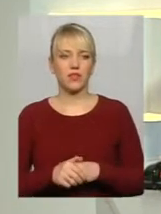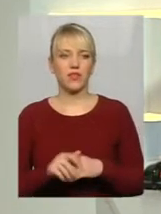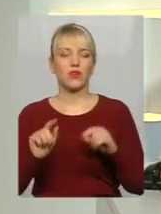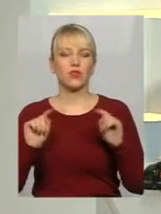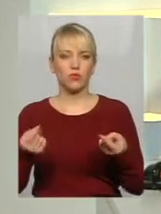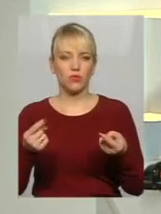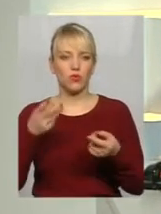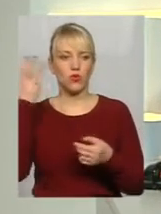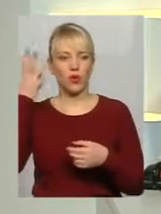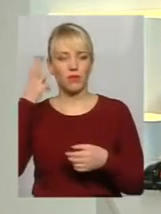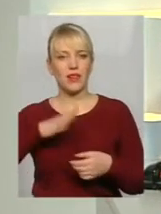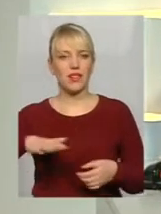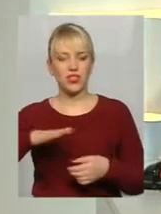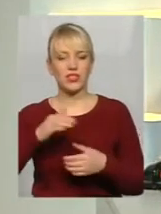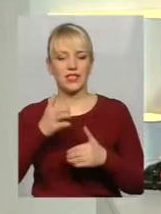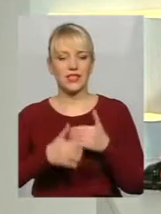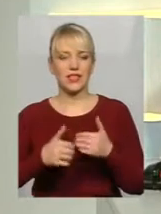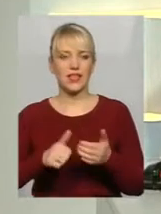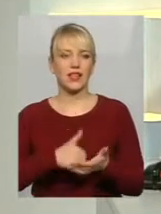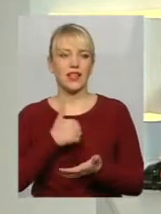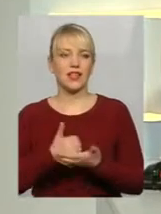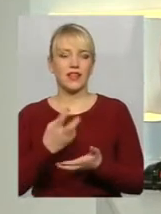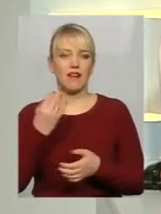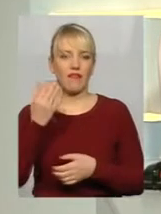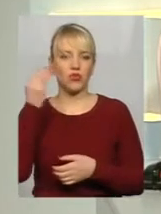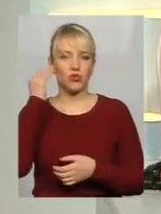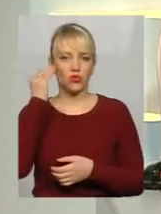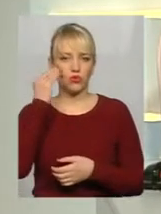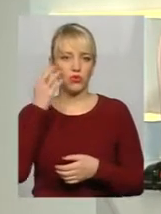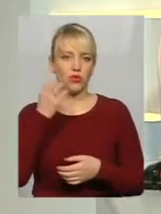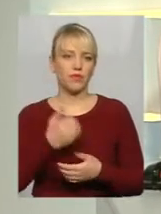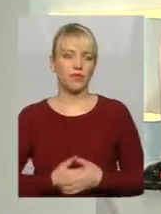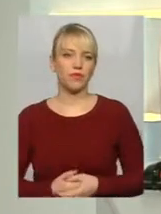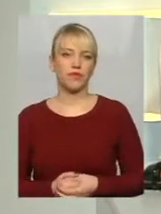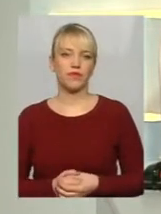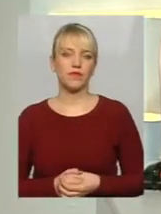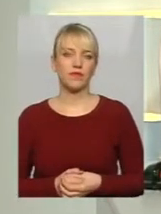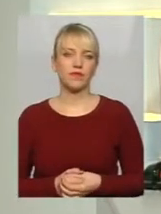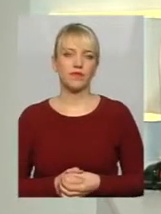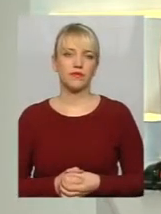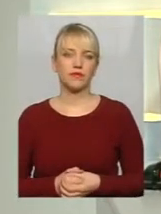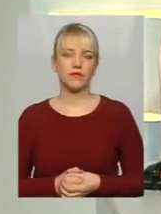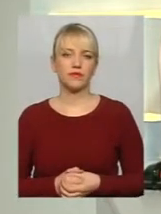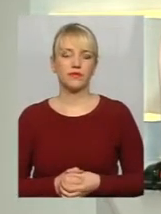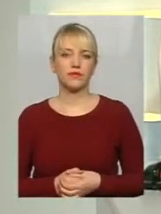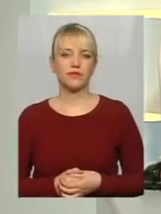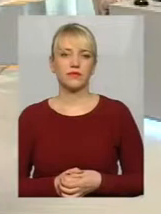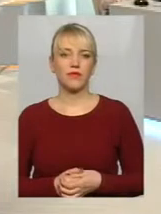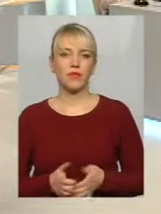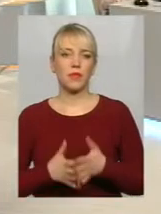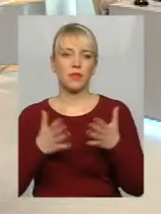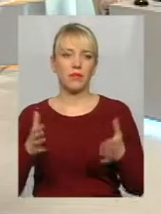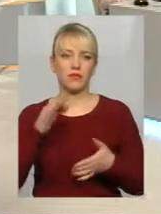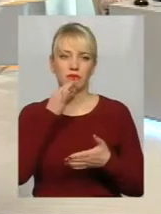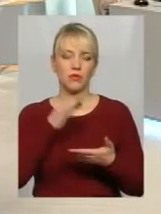чому Хмельниччина серед лідерів? От, ну, на вашу думку, вашу суб'єктивну, звичайно, думку. Ну, більш